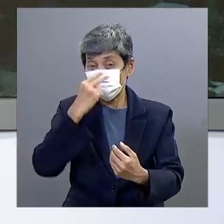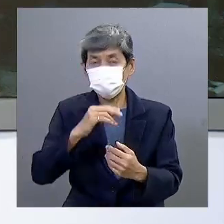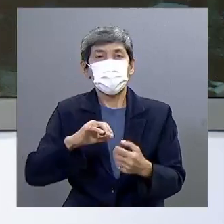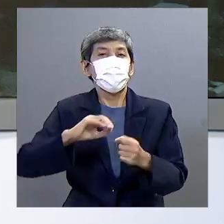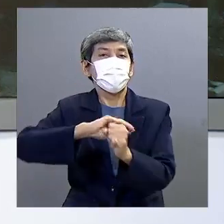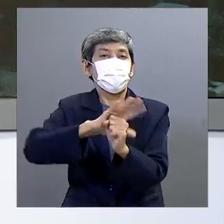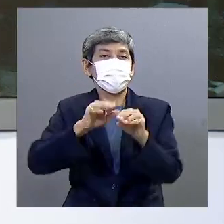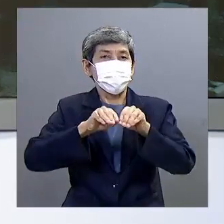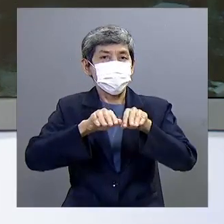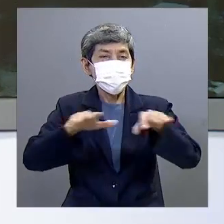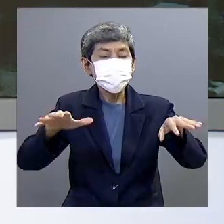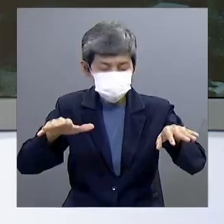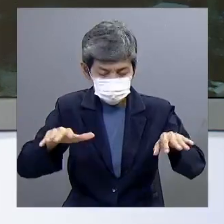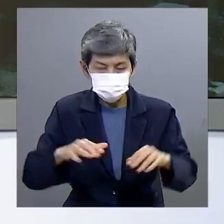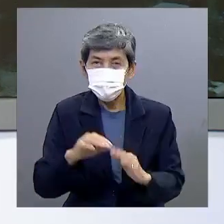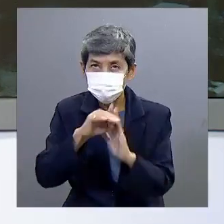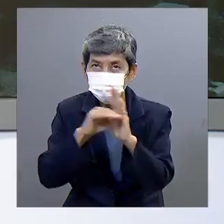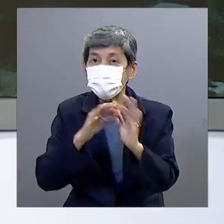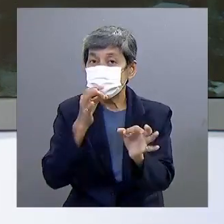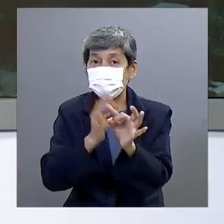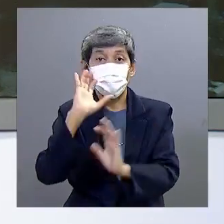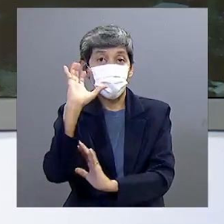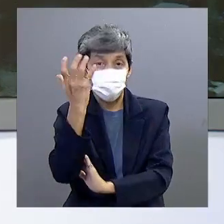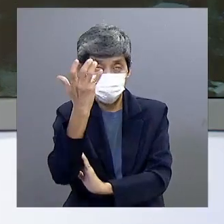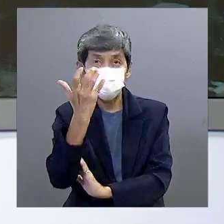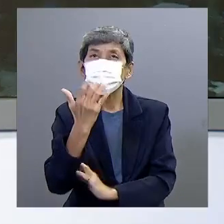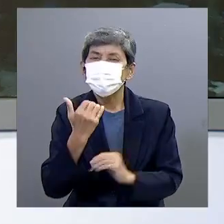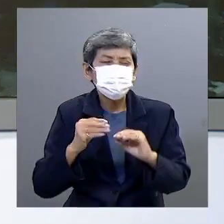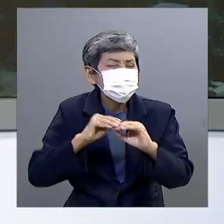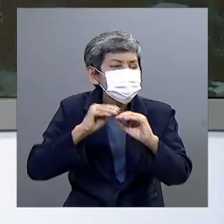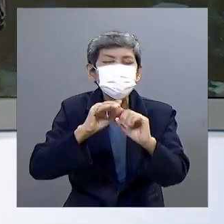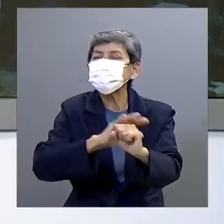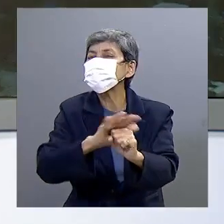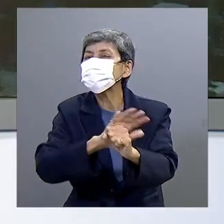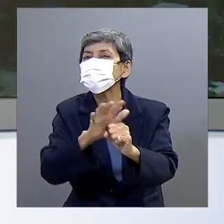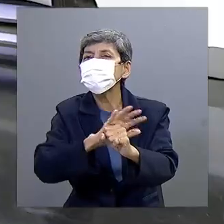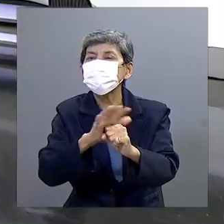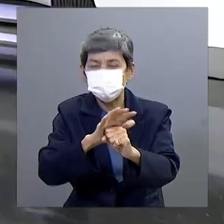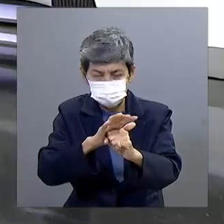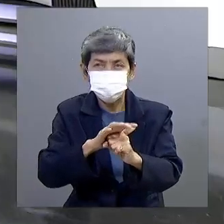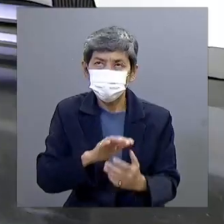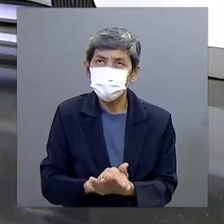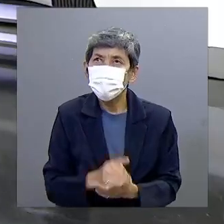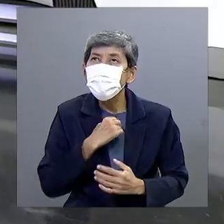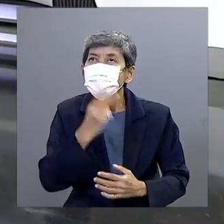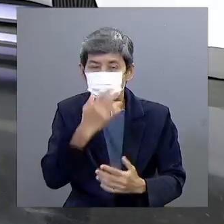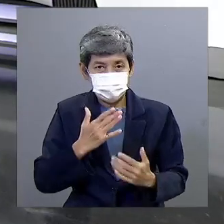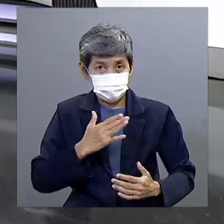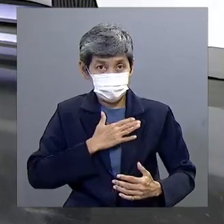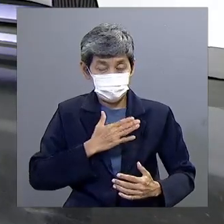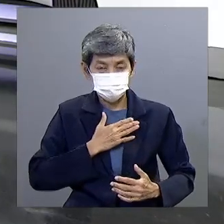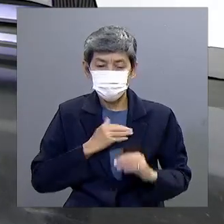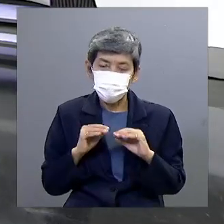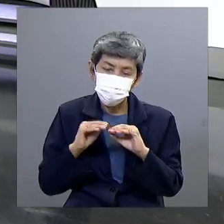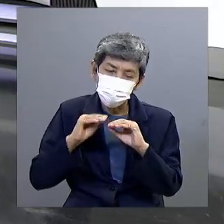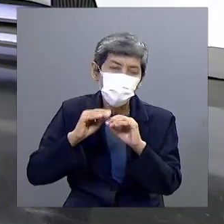-19 ค่ะข้อมูลของธนาคารโลกบอกว่าการเติบโตไม่ค่อยดีนะคะคุณพึ่งนภาคุณพรว่าดีคะแล้วก็เราเติบโตช้ากว่าประเทศเพื่อนบ้าน